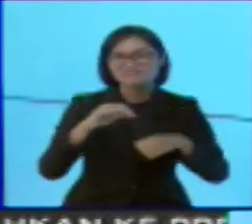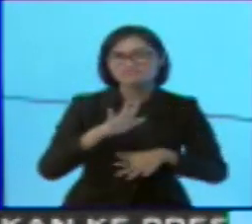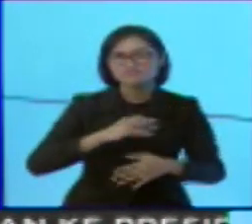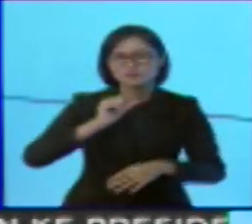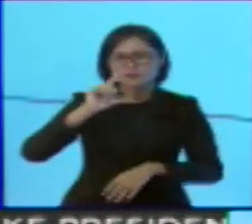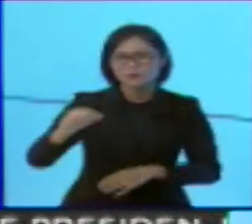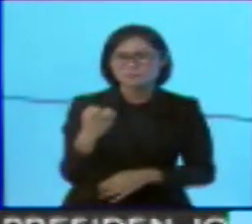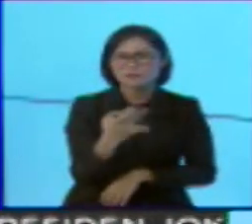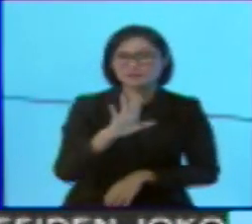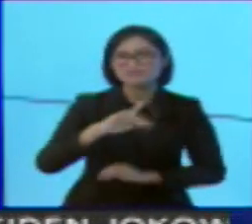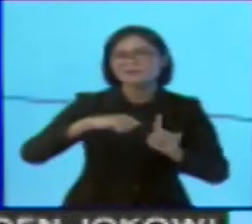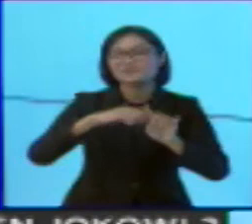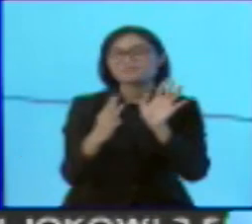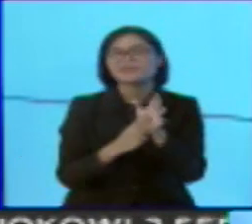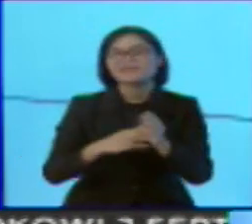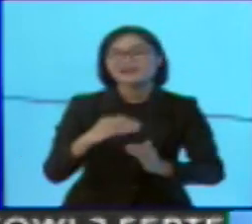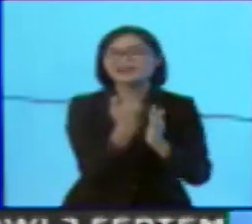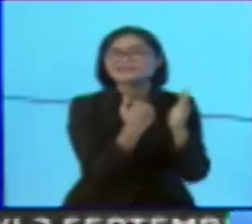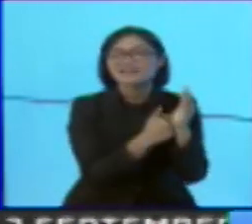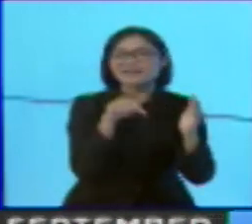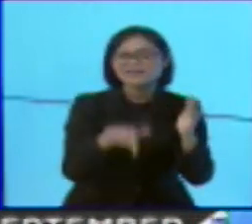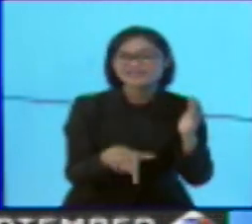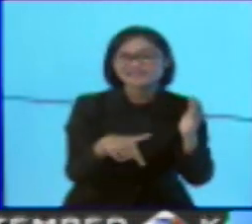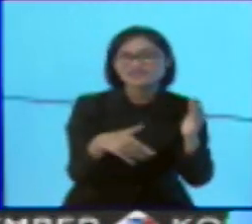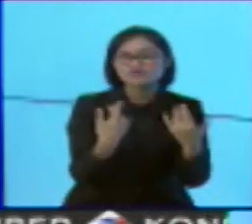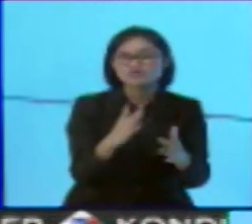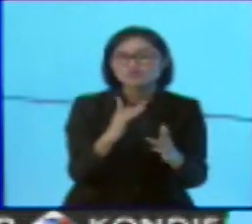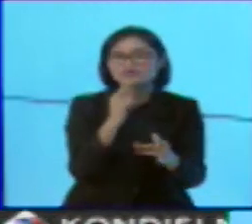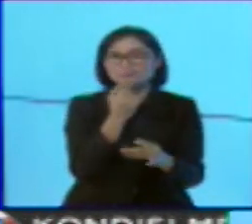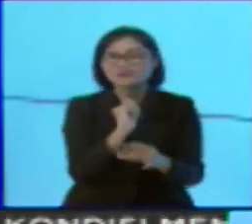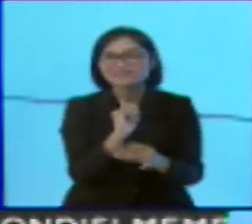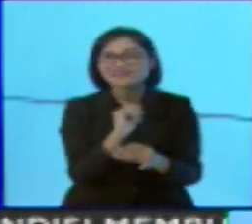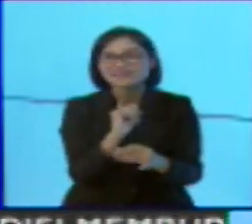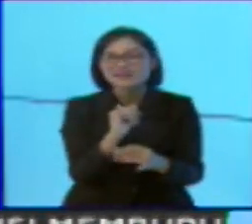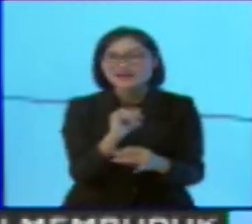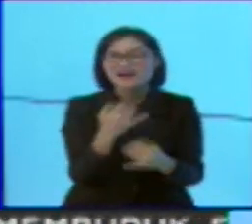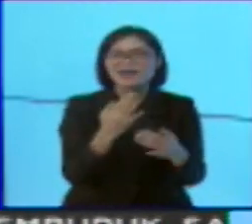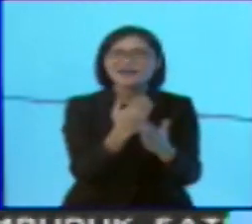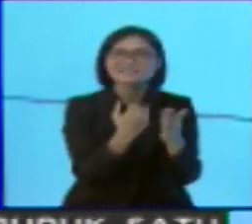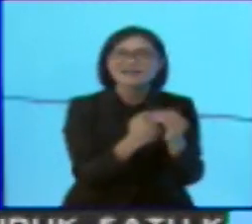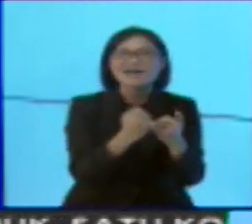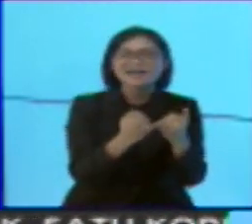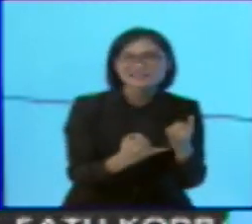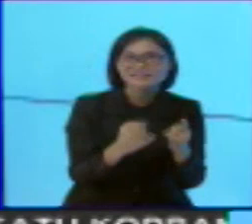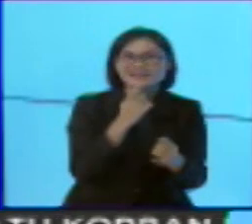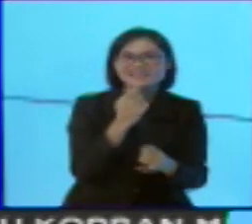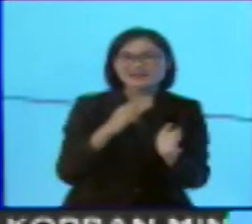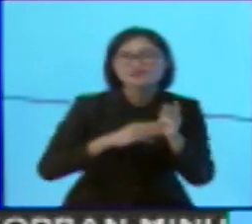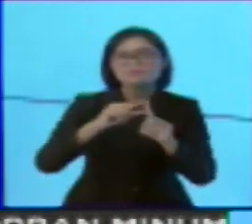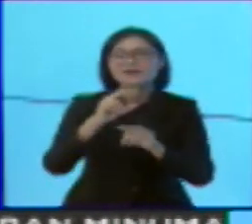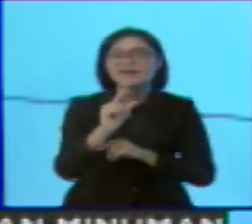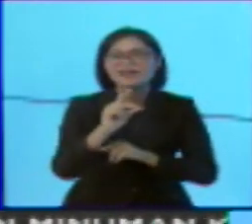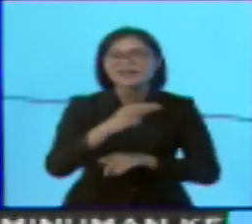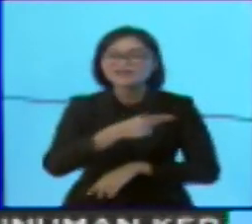Acara ini kembali digelar di akhir periode MPR RI untuk menanamkan nilai-nilai 4 pilar MPR RI sekaligus